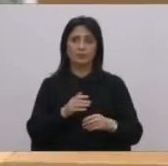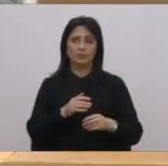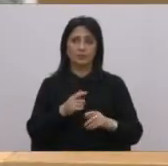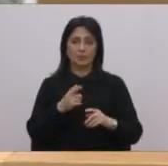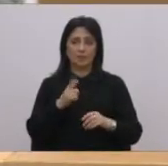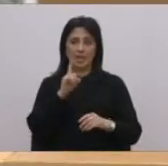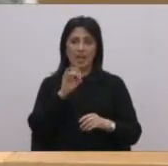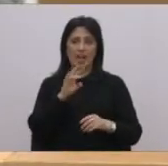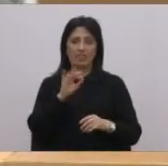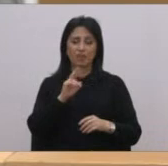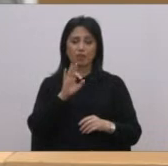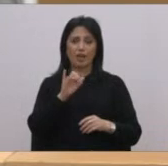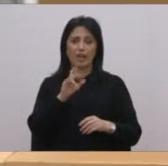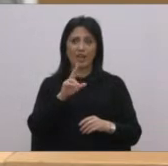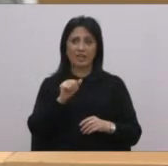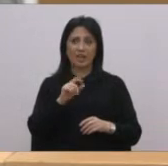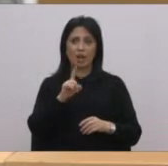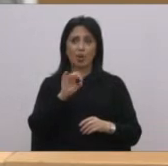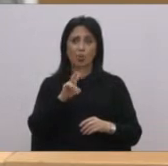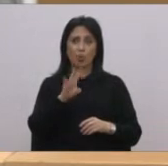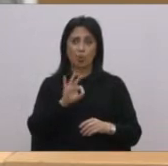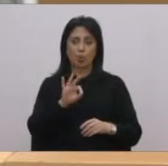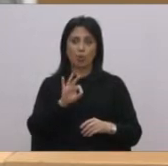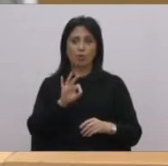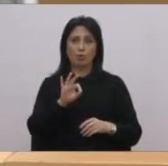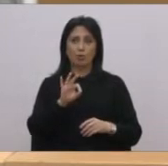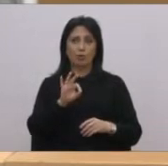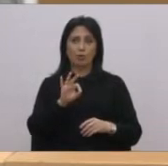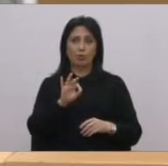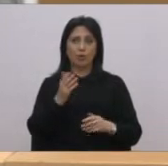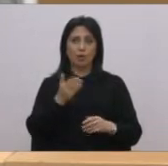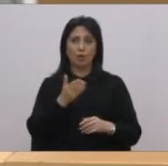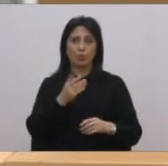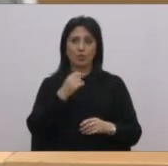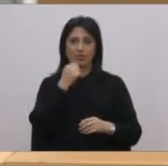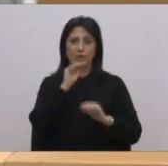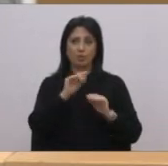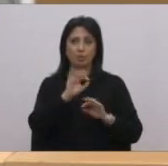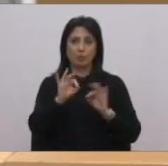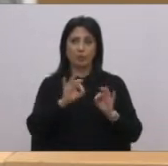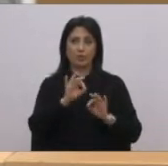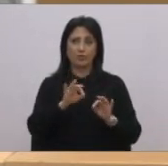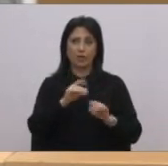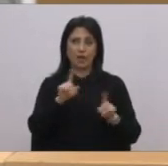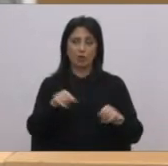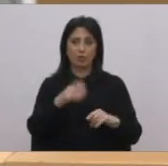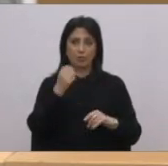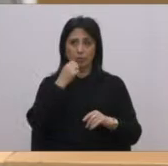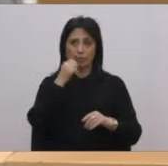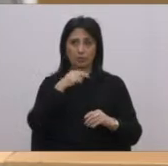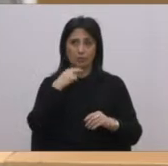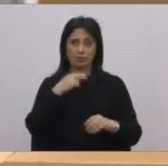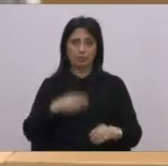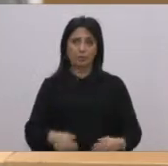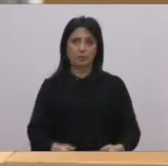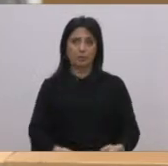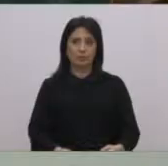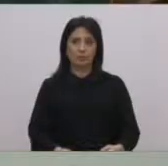ხელბეჩაური ქედა შუახევი ხულოზე რომელი ინფრასტრუქტურული პროექტები განხორციელდება? მადლობა